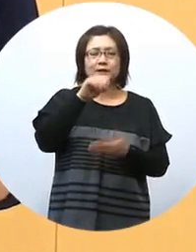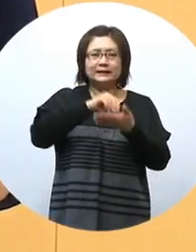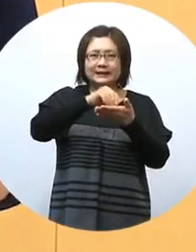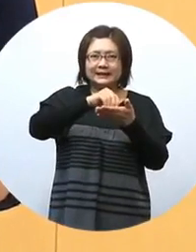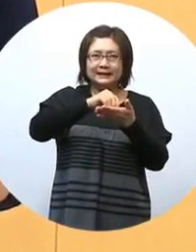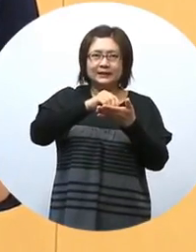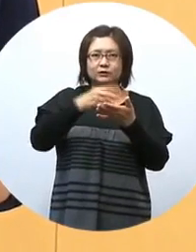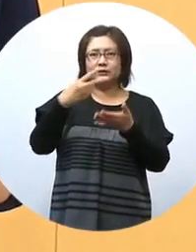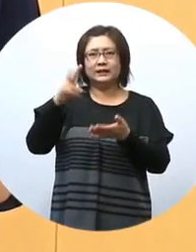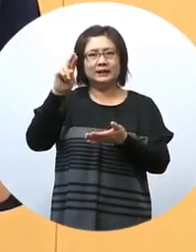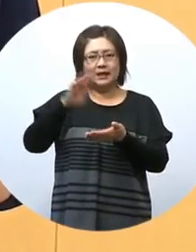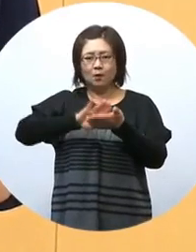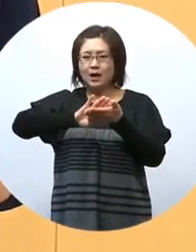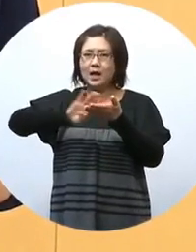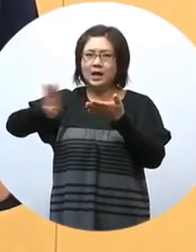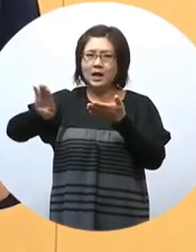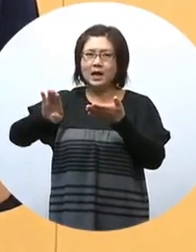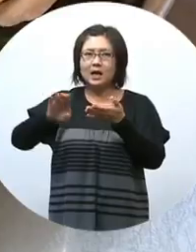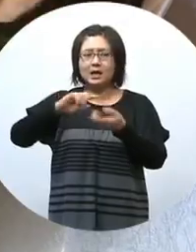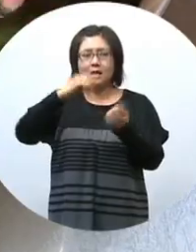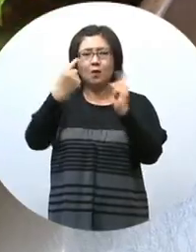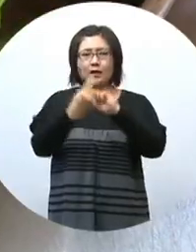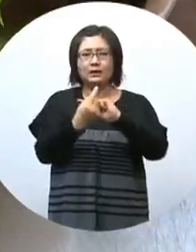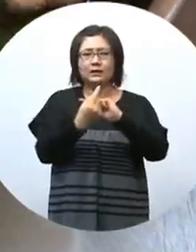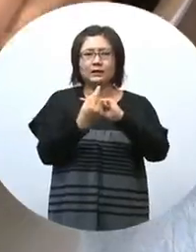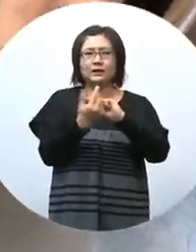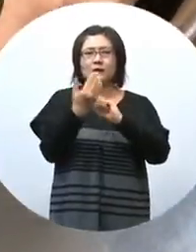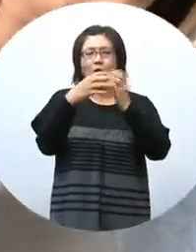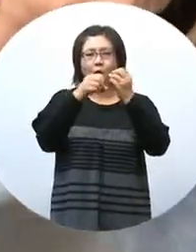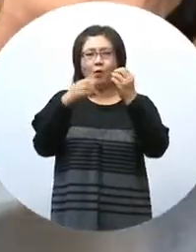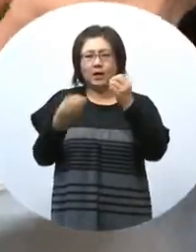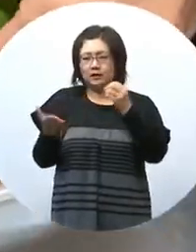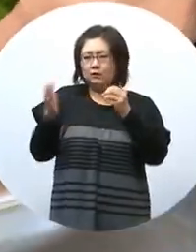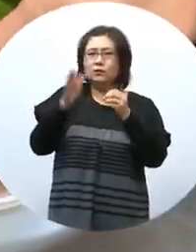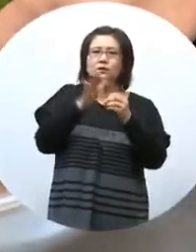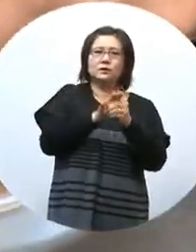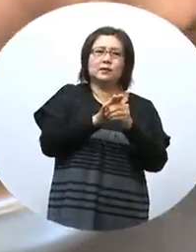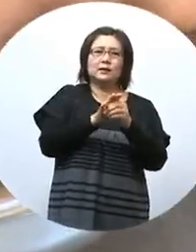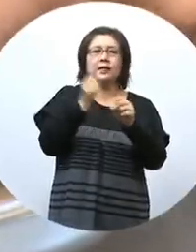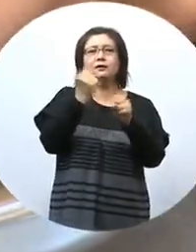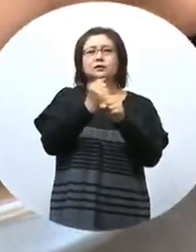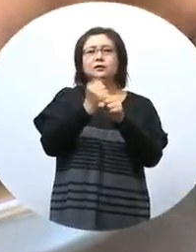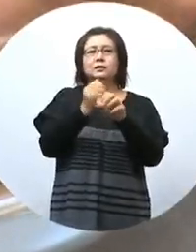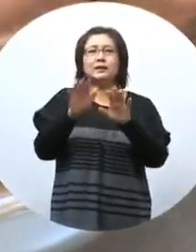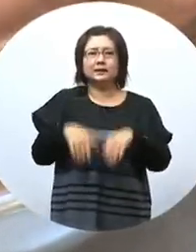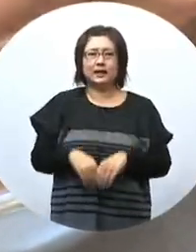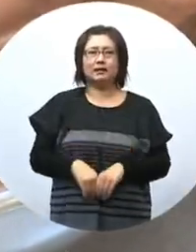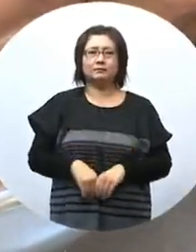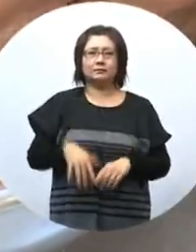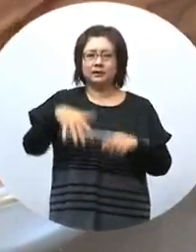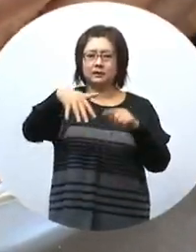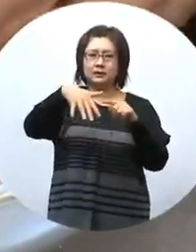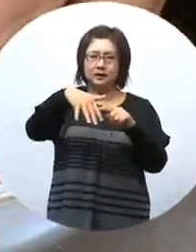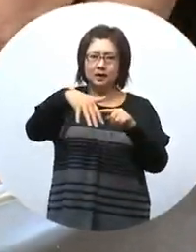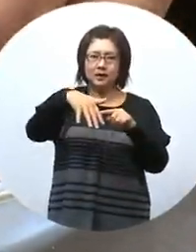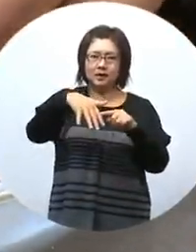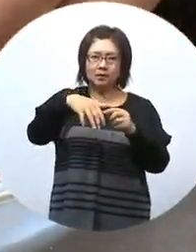にほうれん草をたくさん入れて作りました。 ほうれん草の根元は水でしっかり洗ってください。